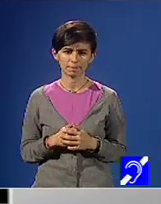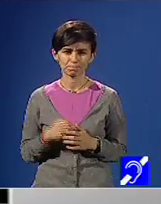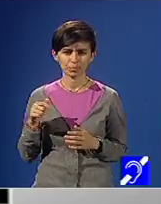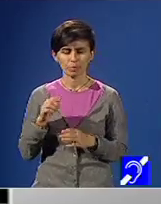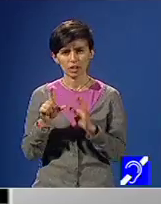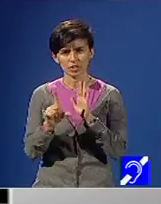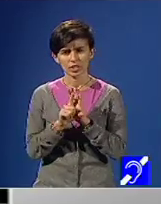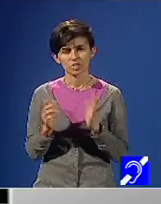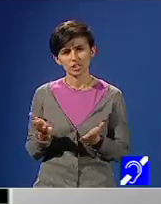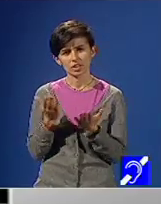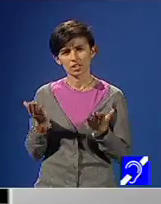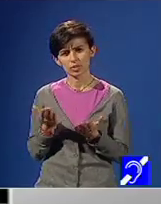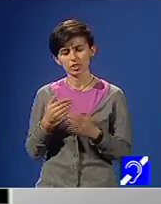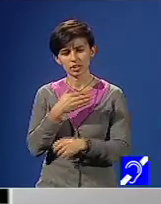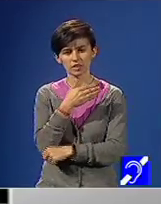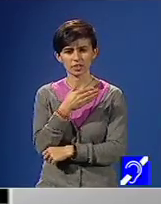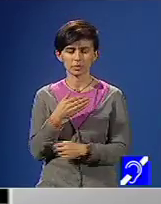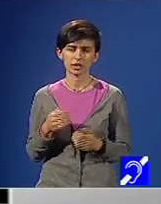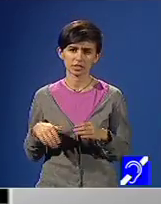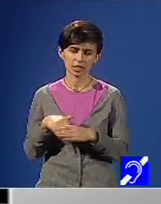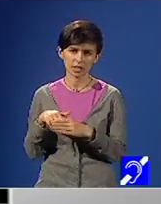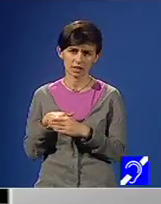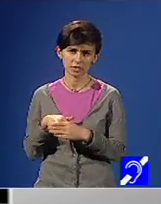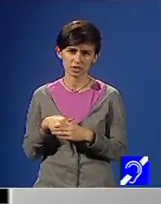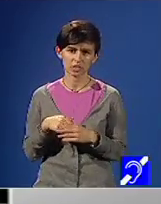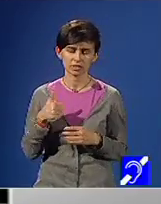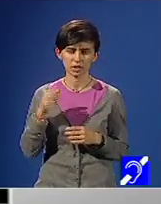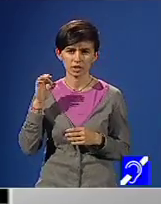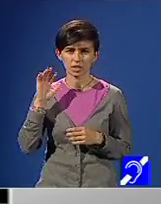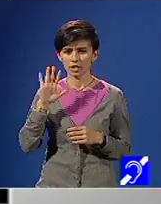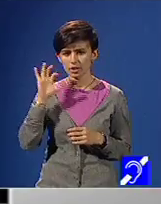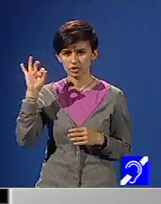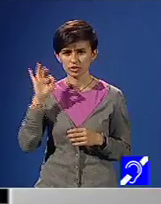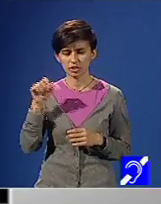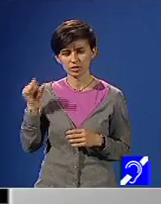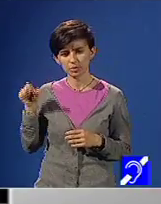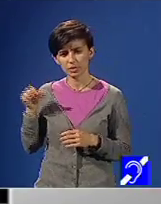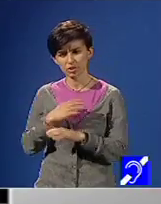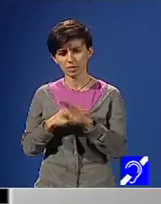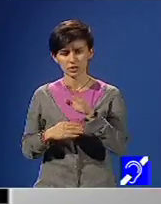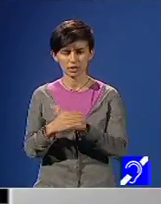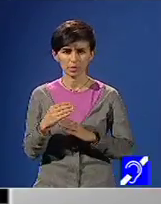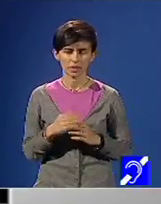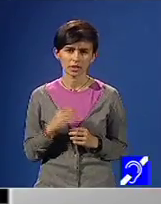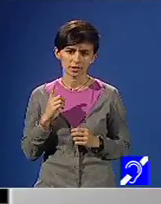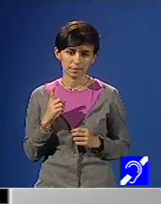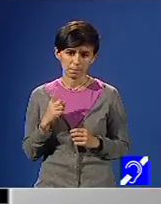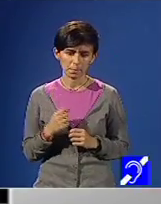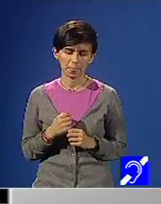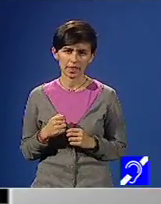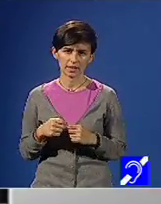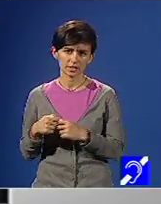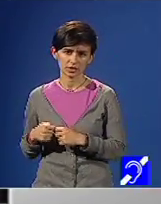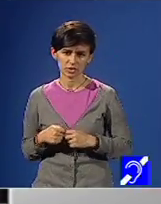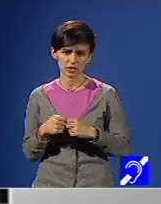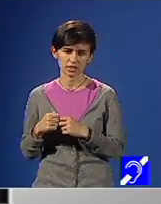legea încurajează companiile să angajeze cel puțin un procent de 5% persoane cu dizabilități. Dar în realitate